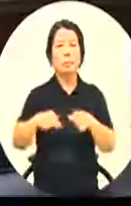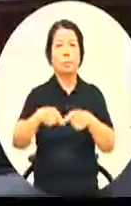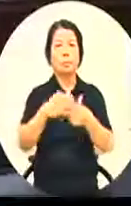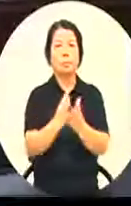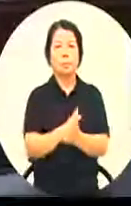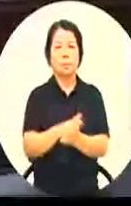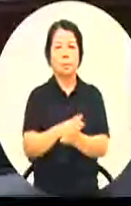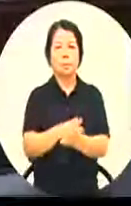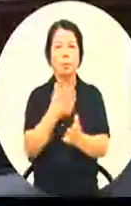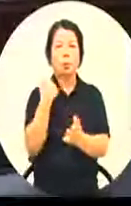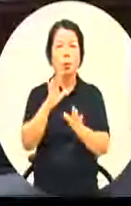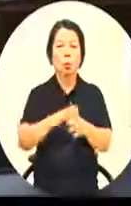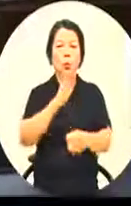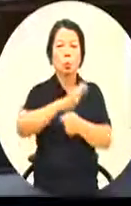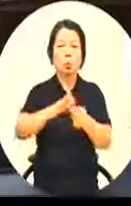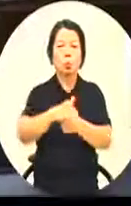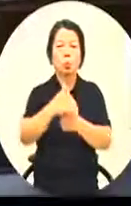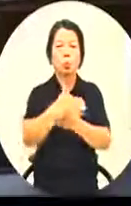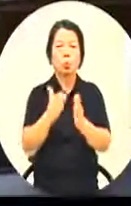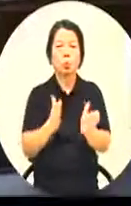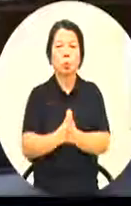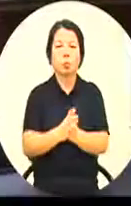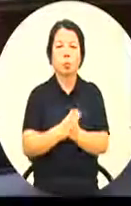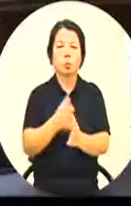取得补习班的牌照，